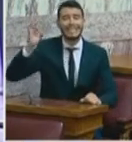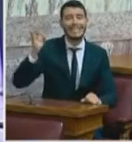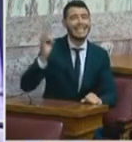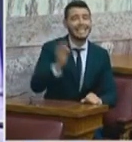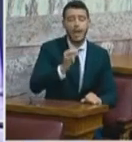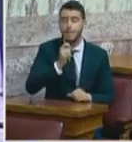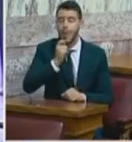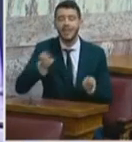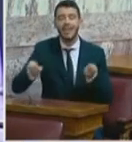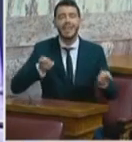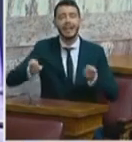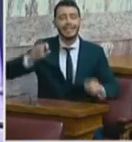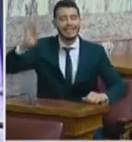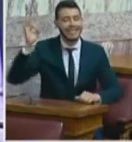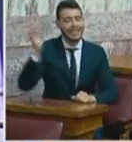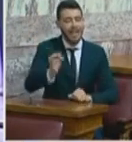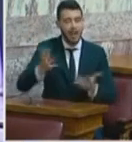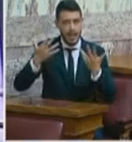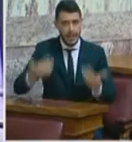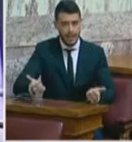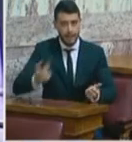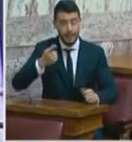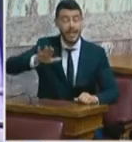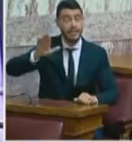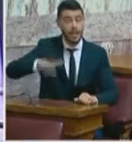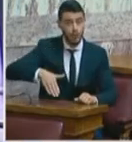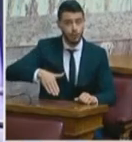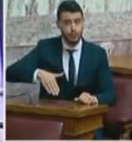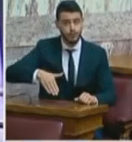διαχείριση. Και τέλος,